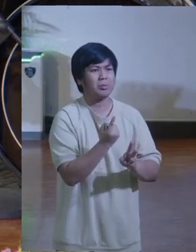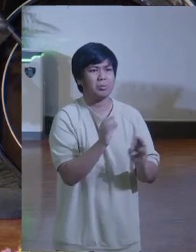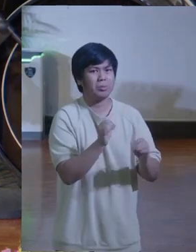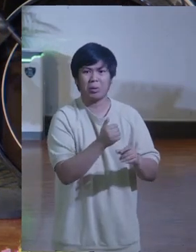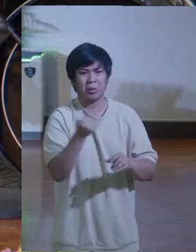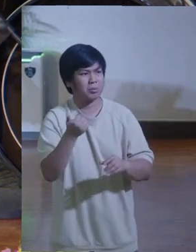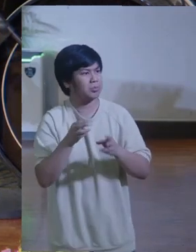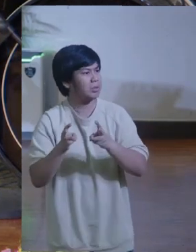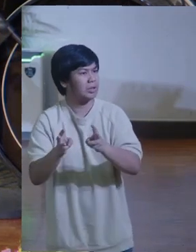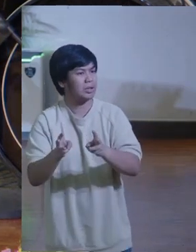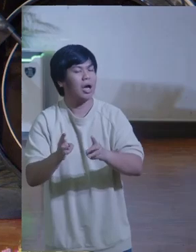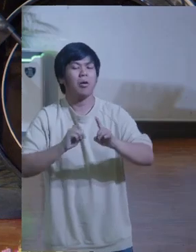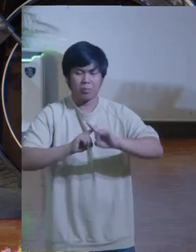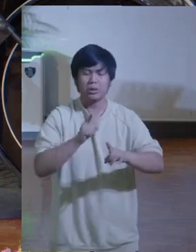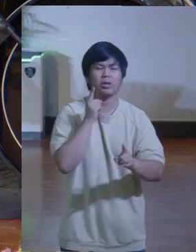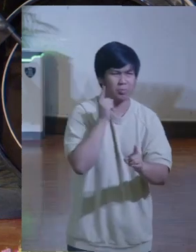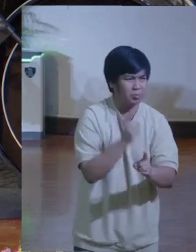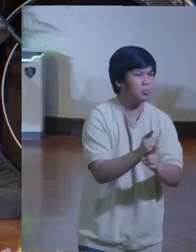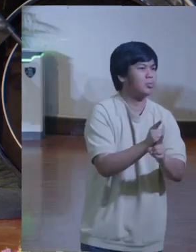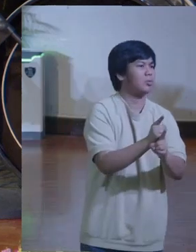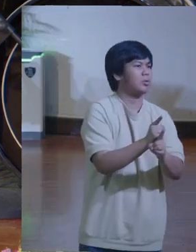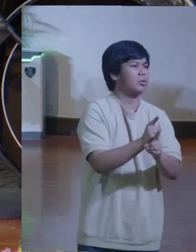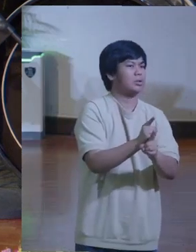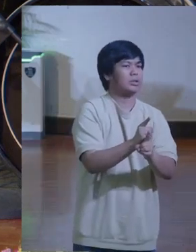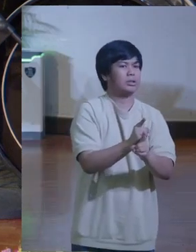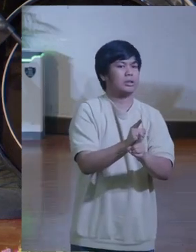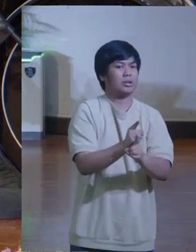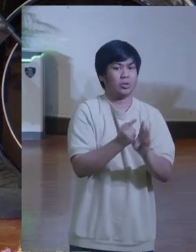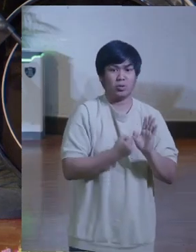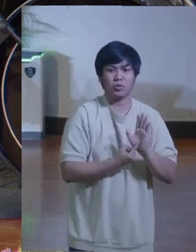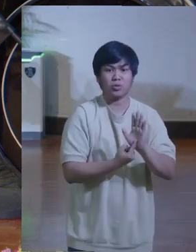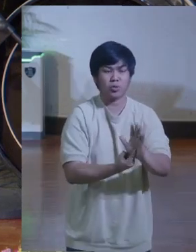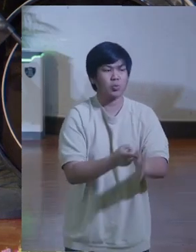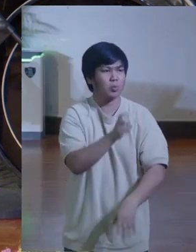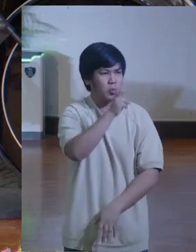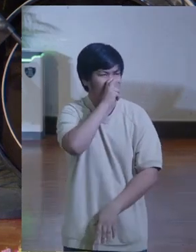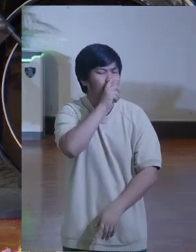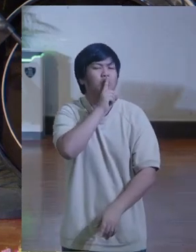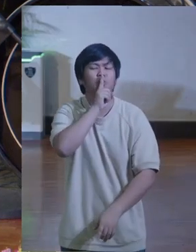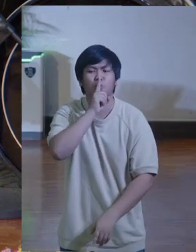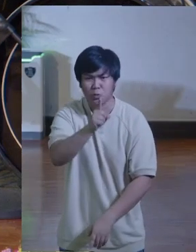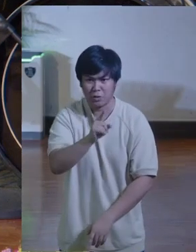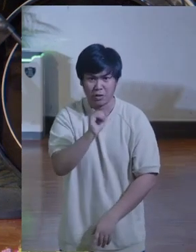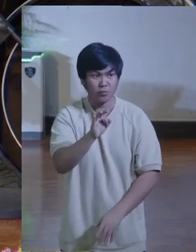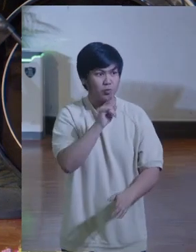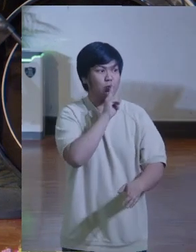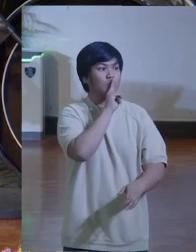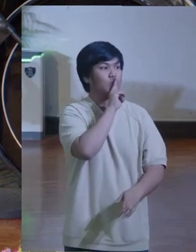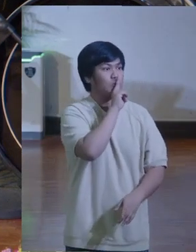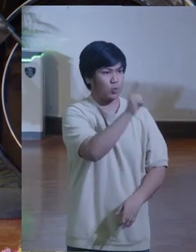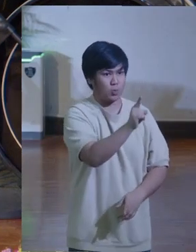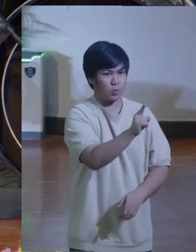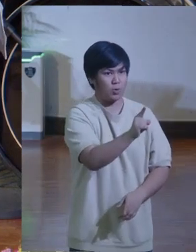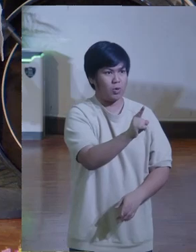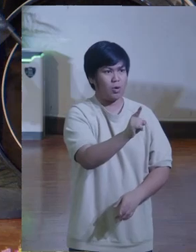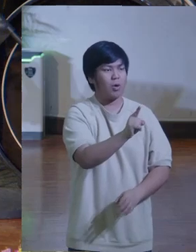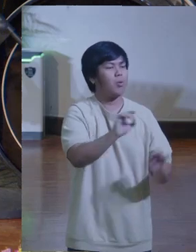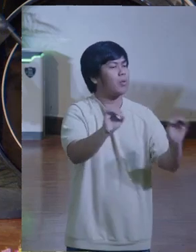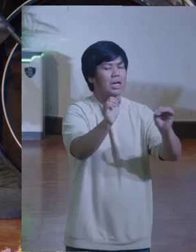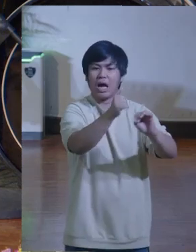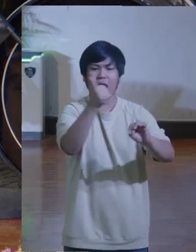by definition is exclusive. Kung isang bagay totoo, yun lang ang